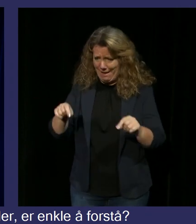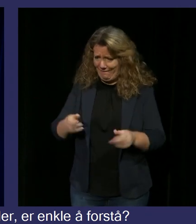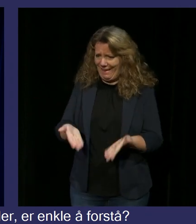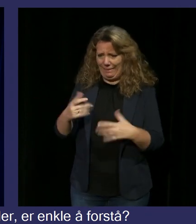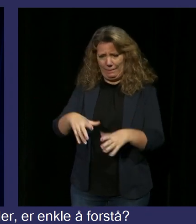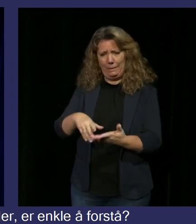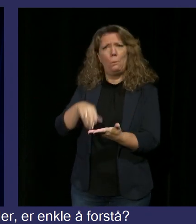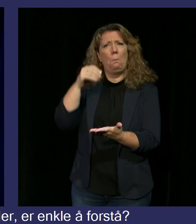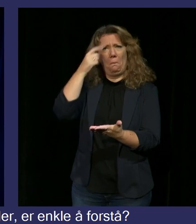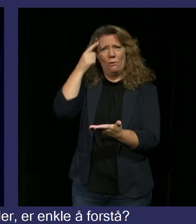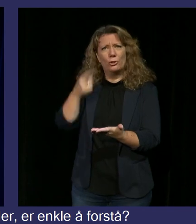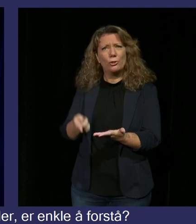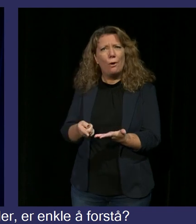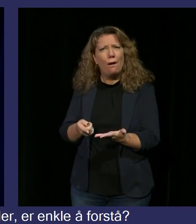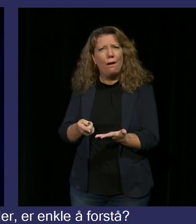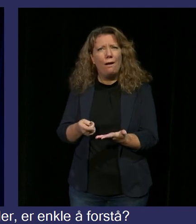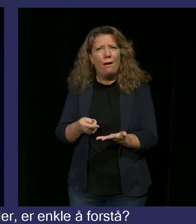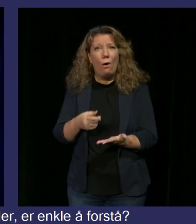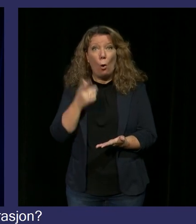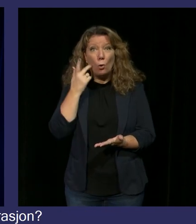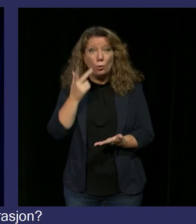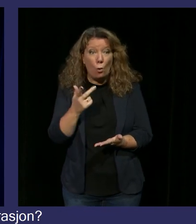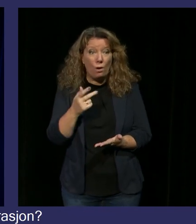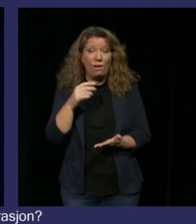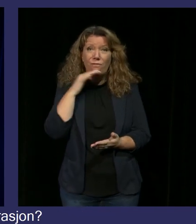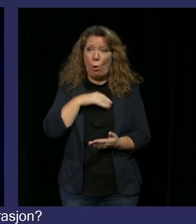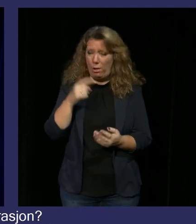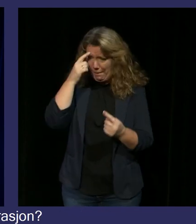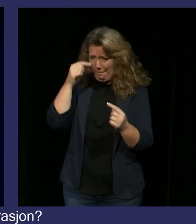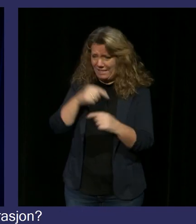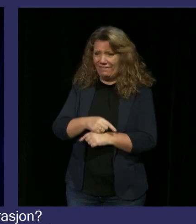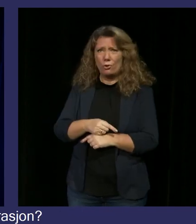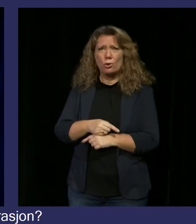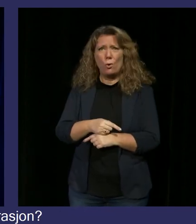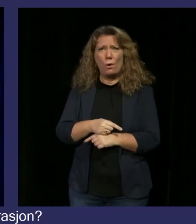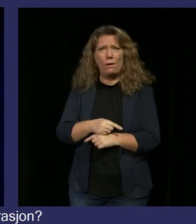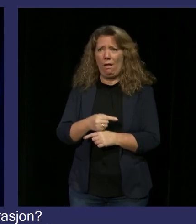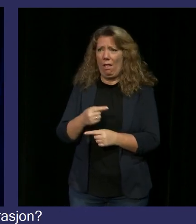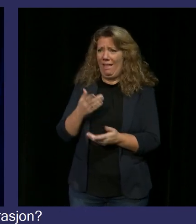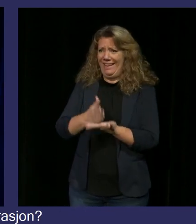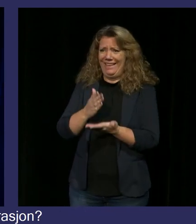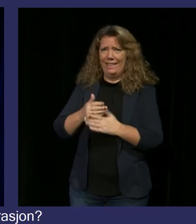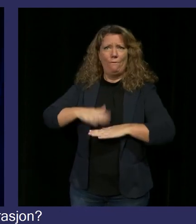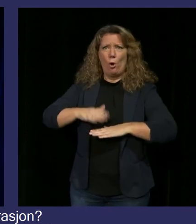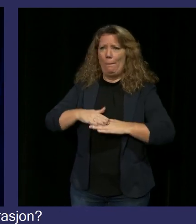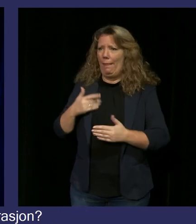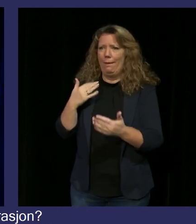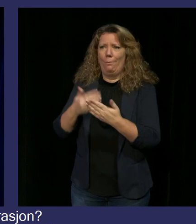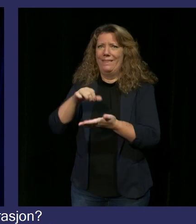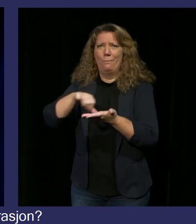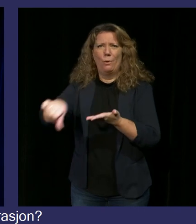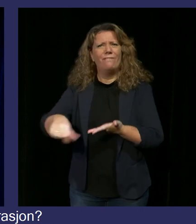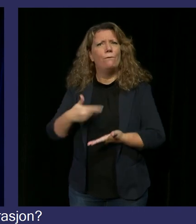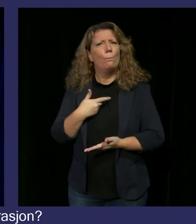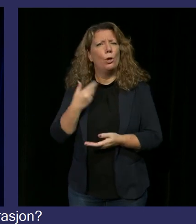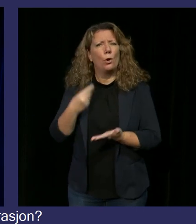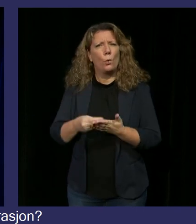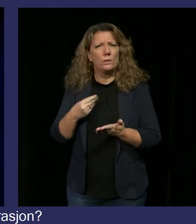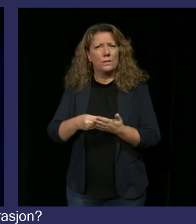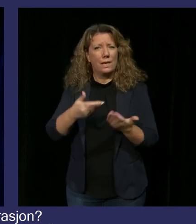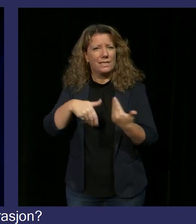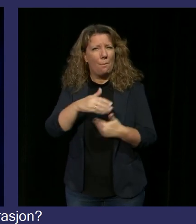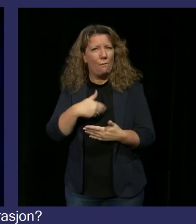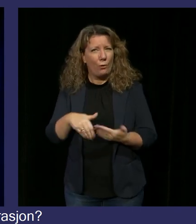egentlig samfunnet? Og når folk misforstår og ikke kommer riktig forberedt til operasjon, det er det faktisk noen som